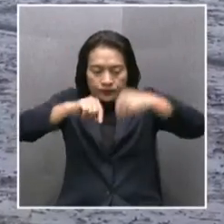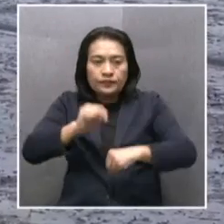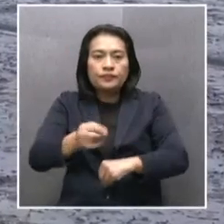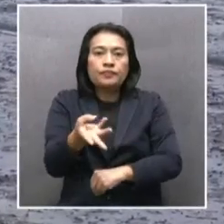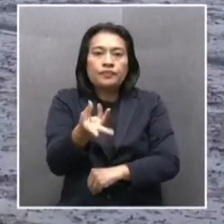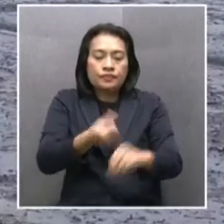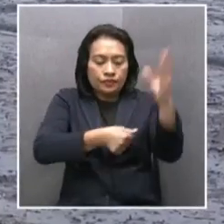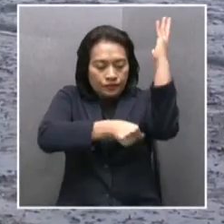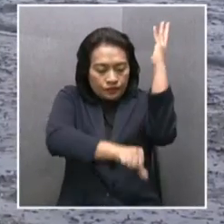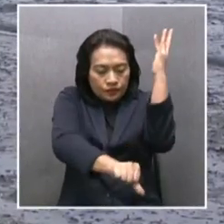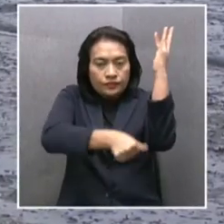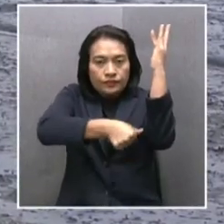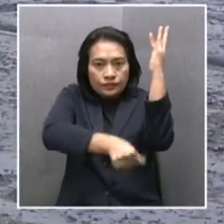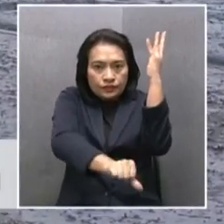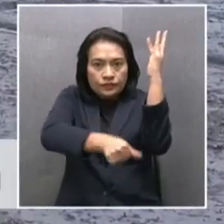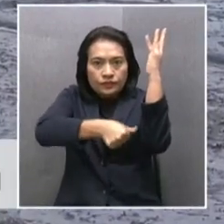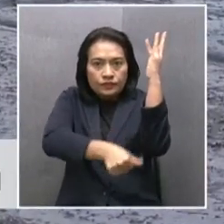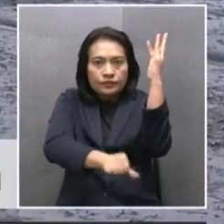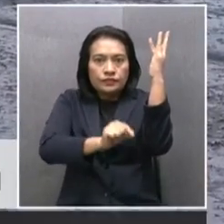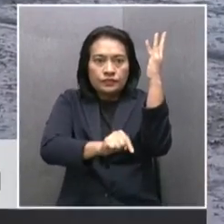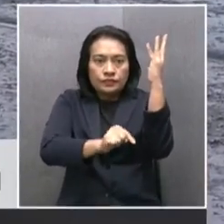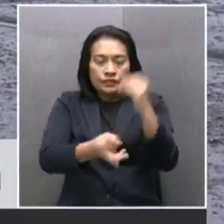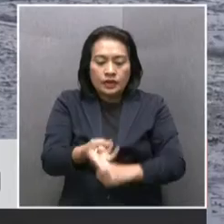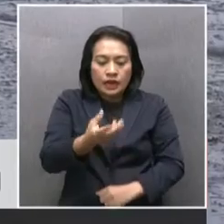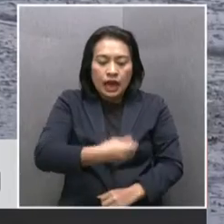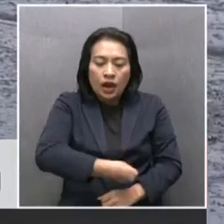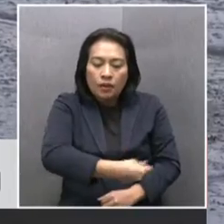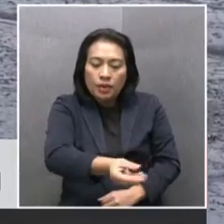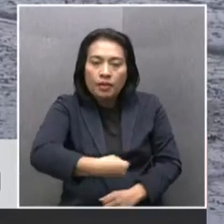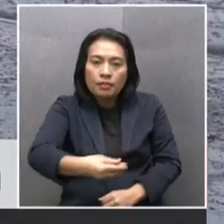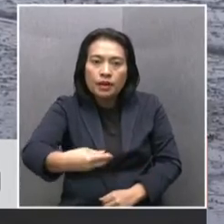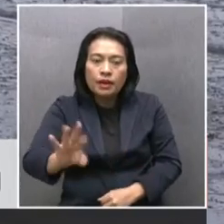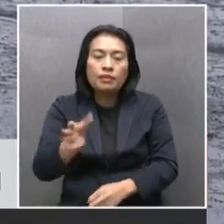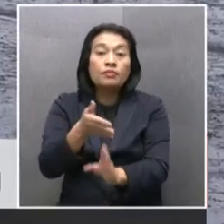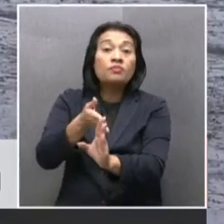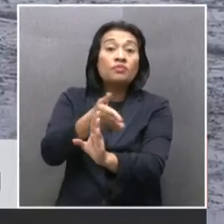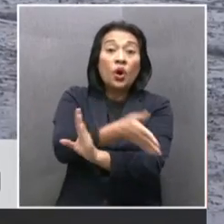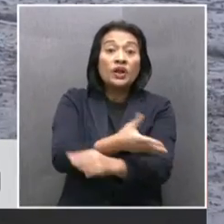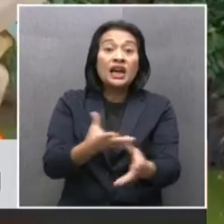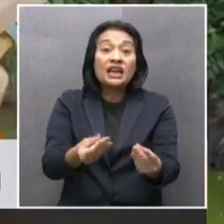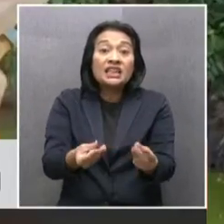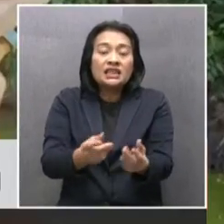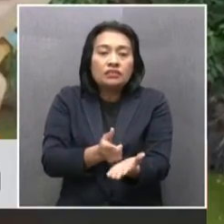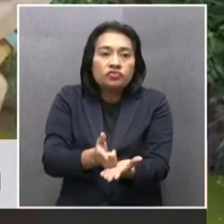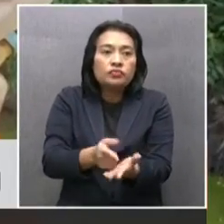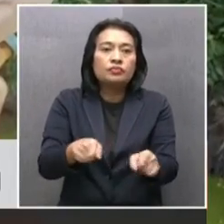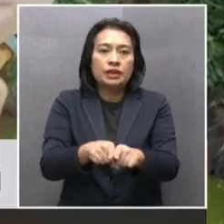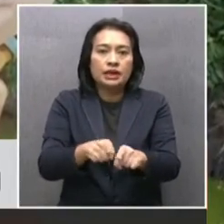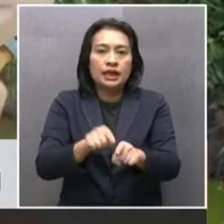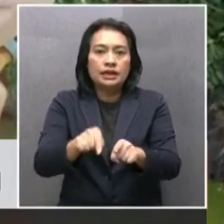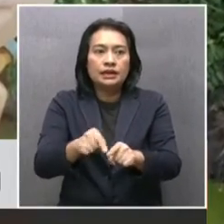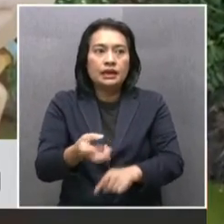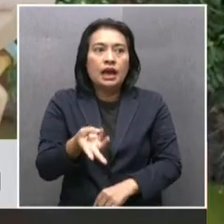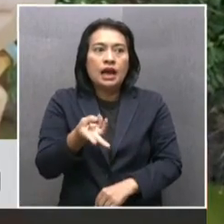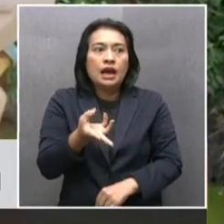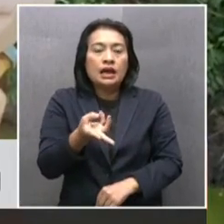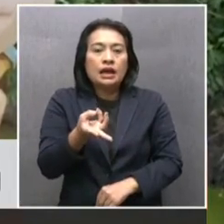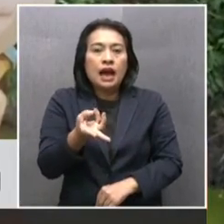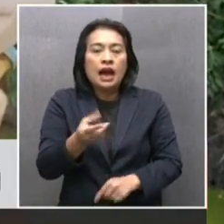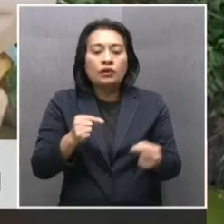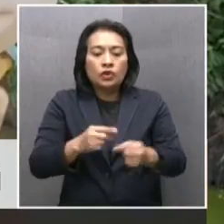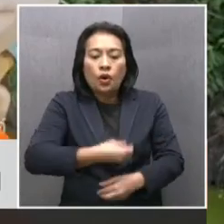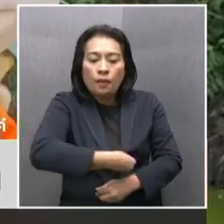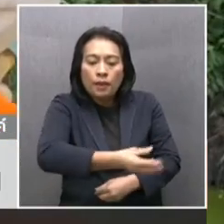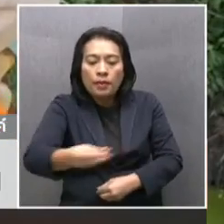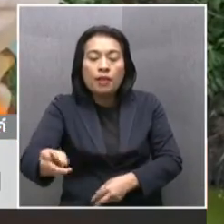ปักดำนาข้าวซึ่งก่อนหน้านี้ก็มีการเตรียมแปลงไถนาไว้แล้วชาวนาบอกว่าการลงมือหว่านข้าวในวันพืชมงคล